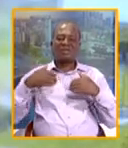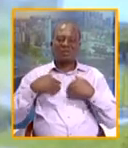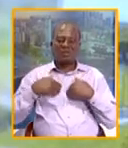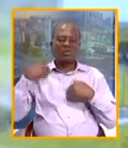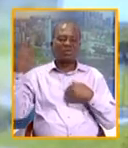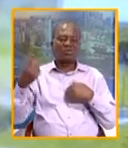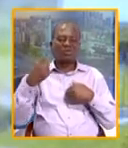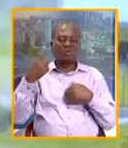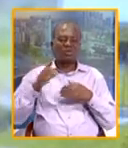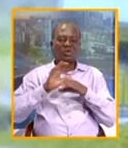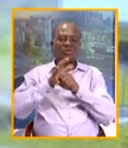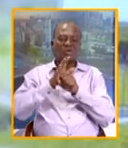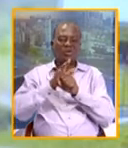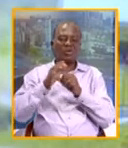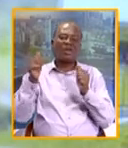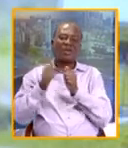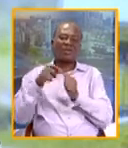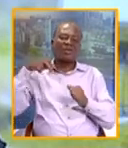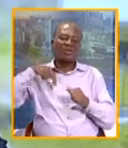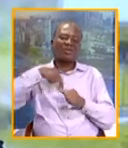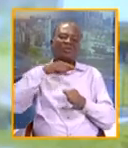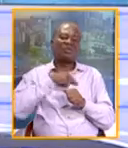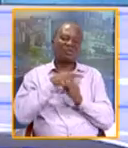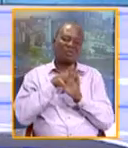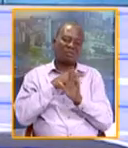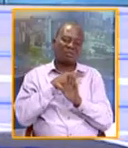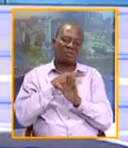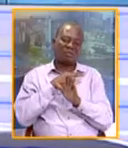par un premier pas je vous souhaite une fugue et smith